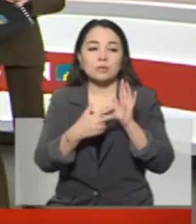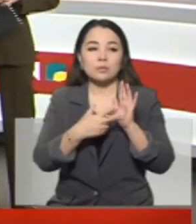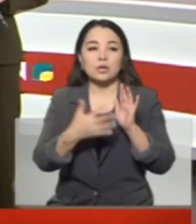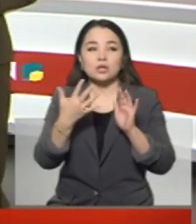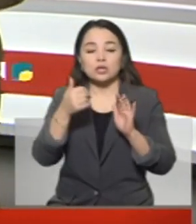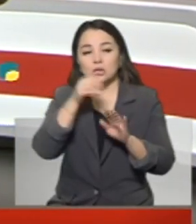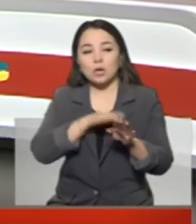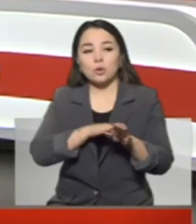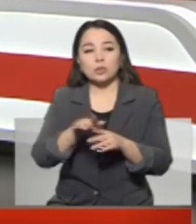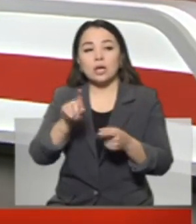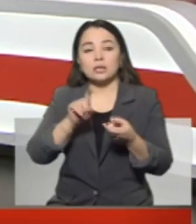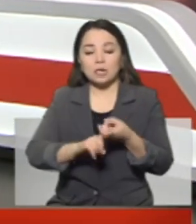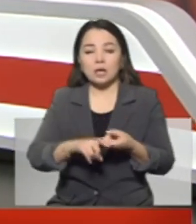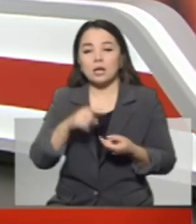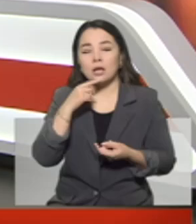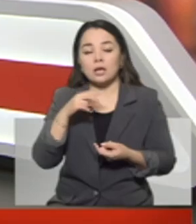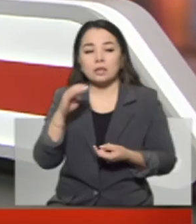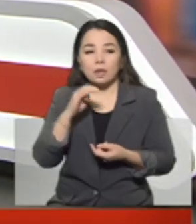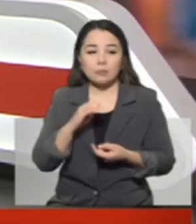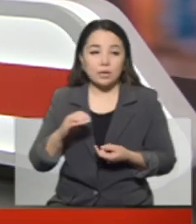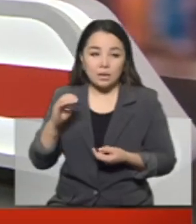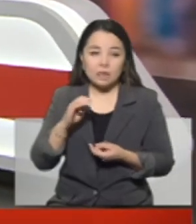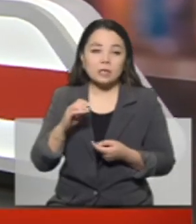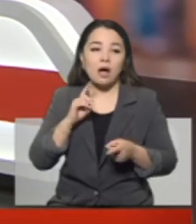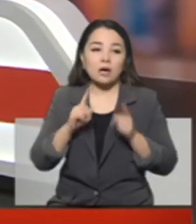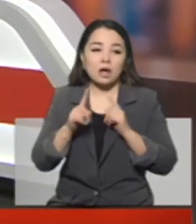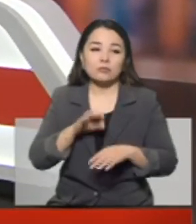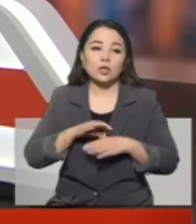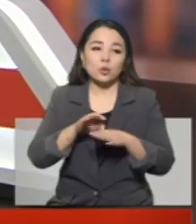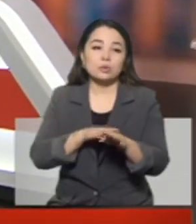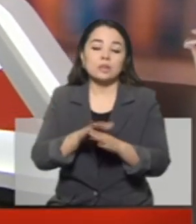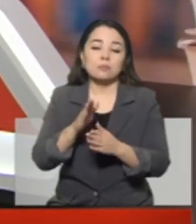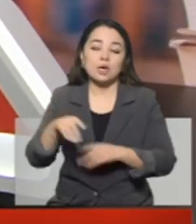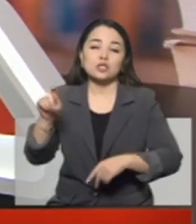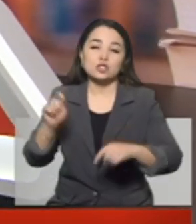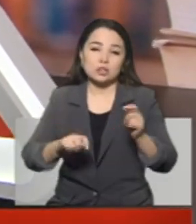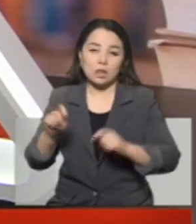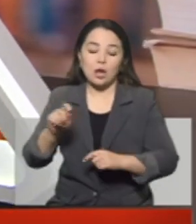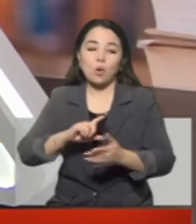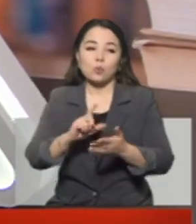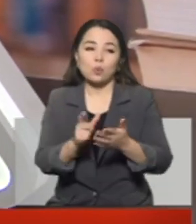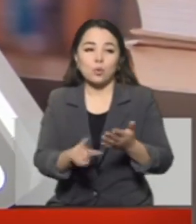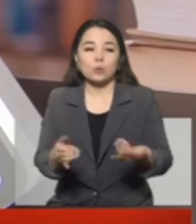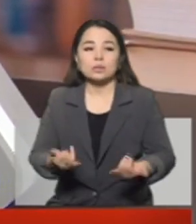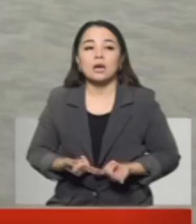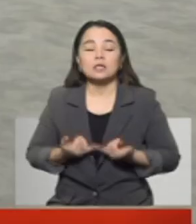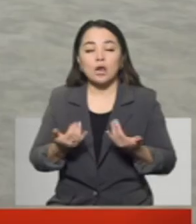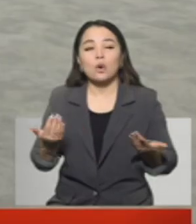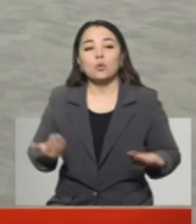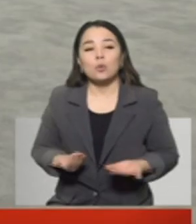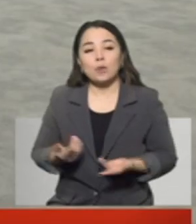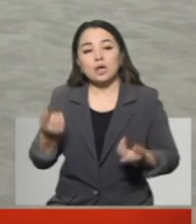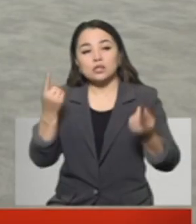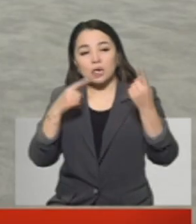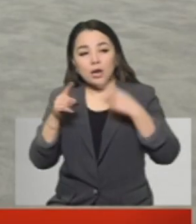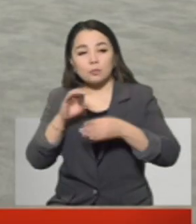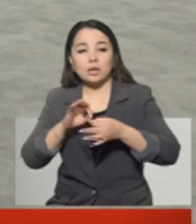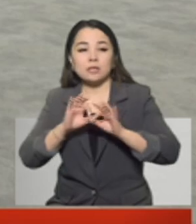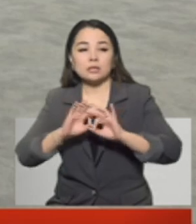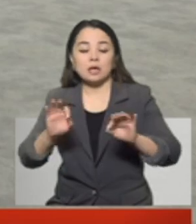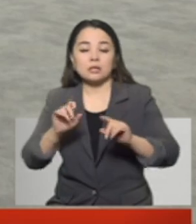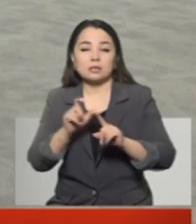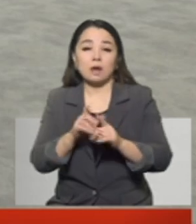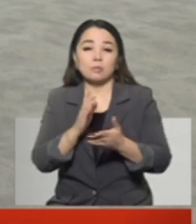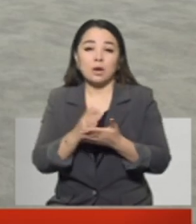85 жыл толуына орай әдеби танымдық конференция өтті. Жиында ақынның өлеңдері оқылып, өмірі мен шығармашылығы жайында сөз